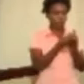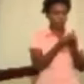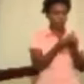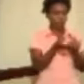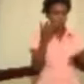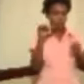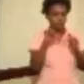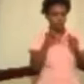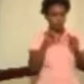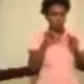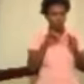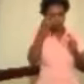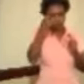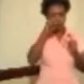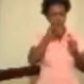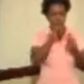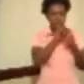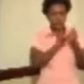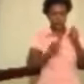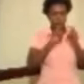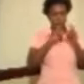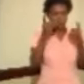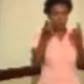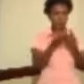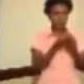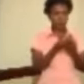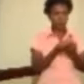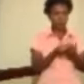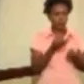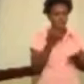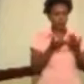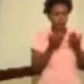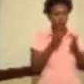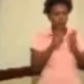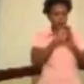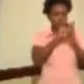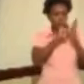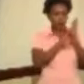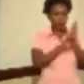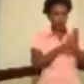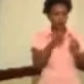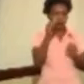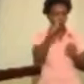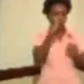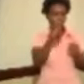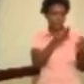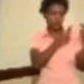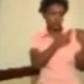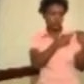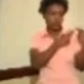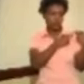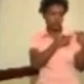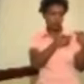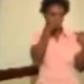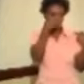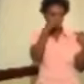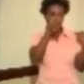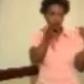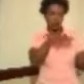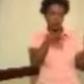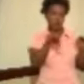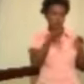que décentralisation, d'ailleurs, qui ne peut pas faire en opposition à l'État. C'est l'État lui-même qui peut aider à la décentralisation, ne